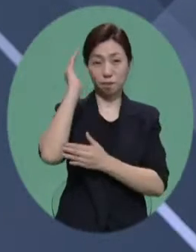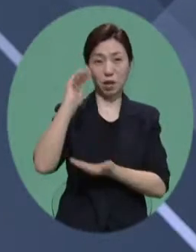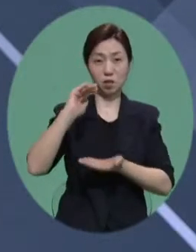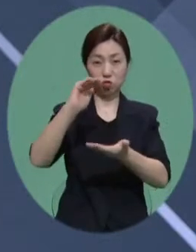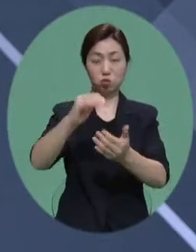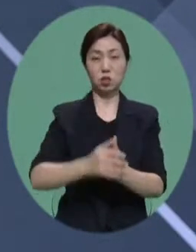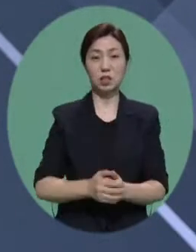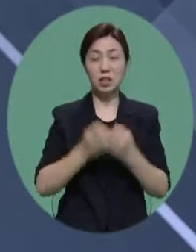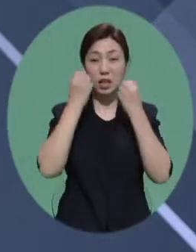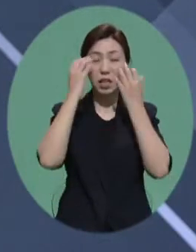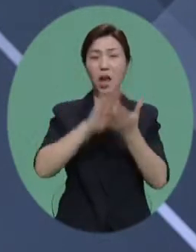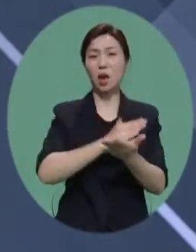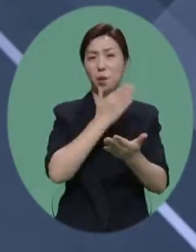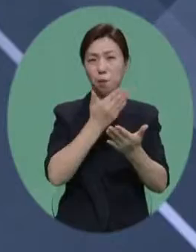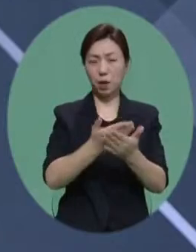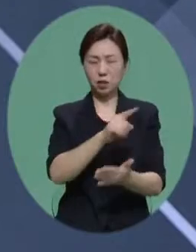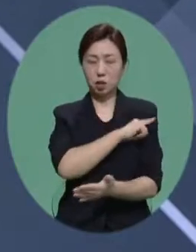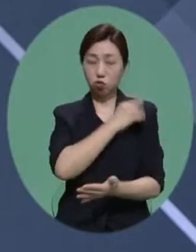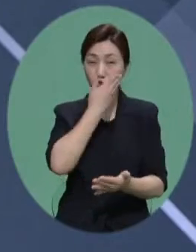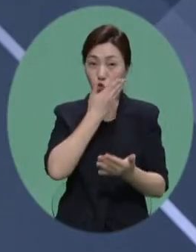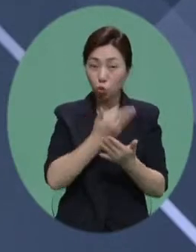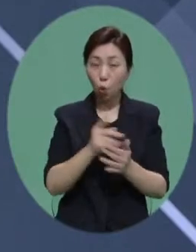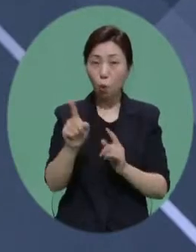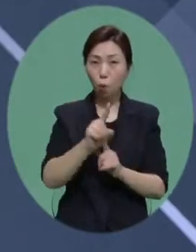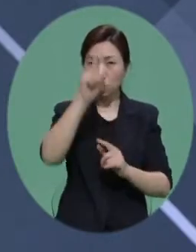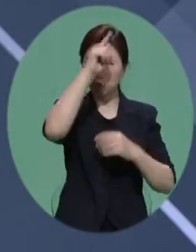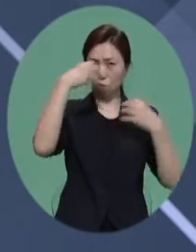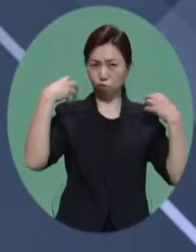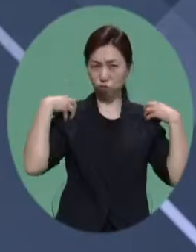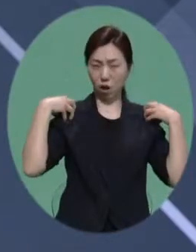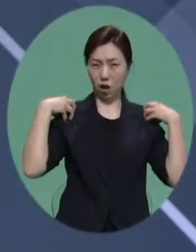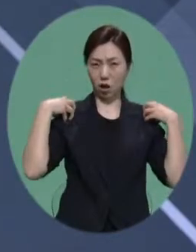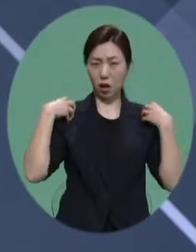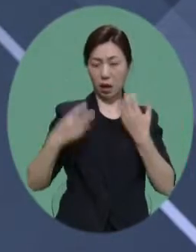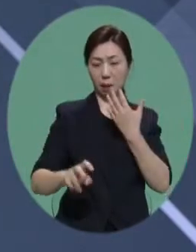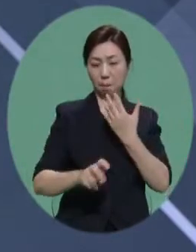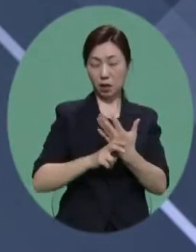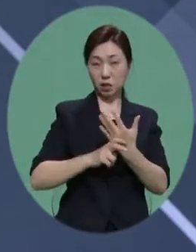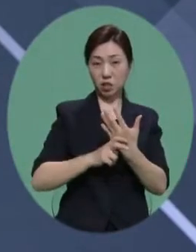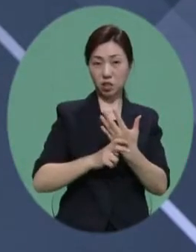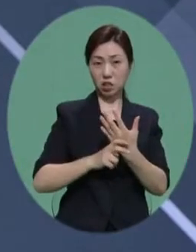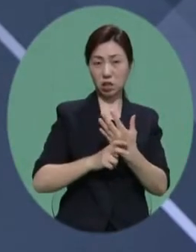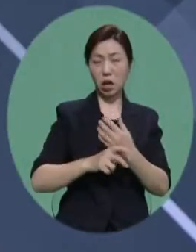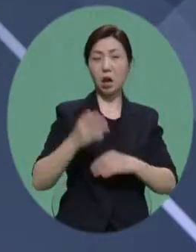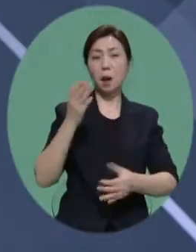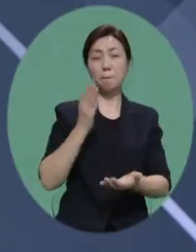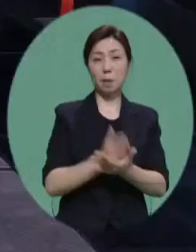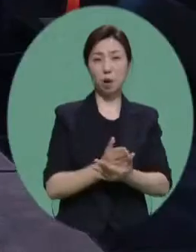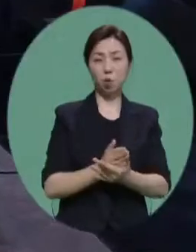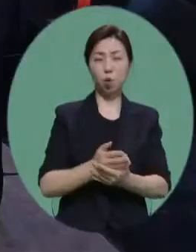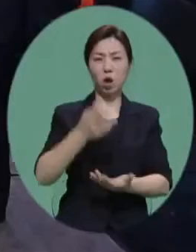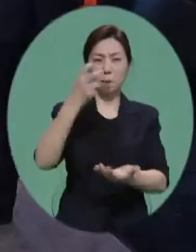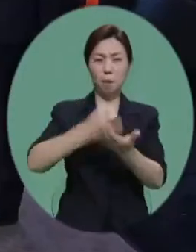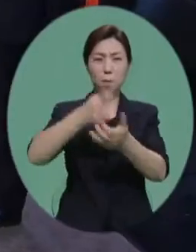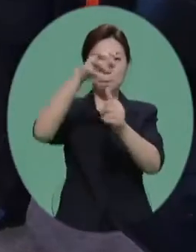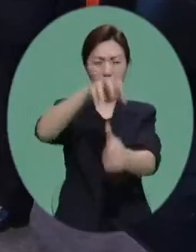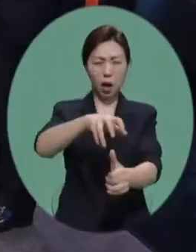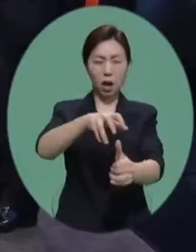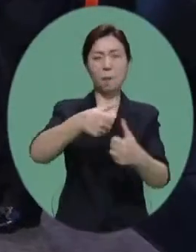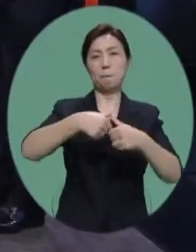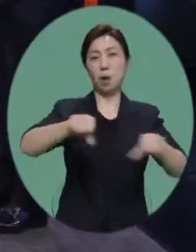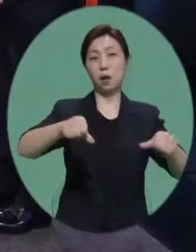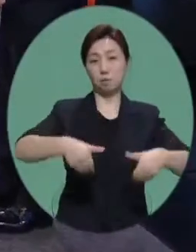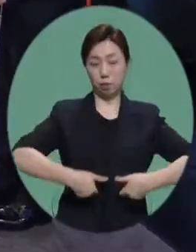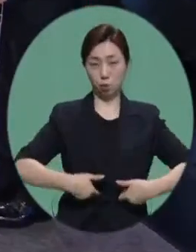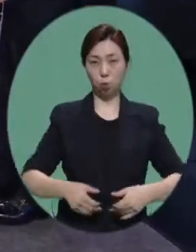혁신에서 가장 중요한 게 정부가 완치 경제 하지 않고 그 다음에 또 규제를 혁파 하는 겁니다 아까 말씀 아찌